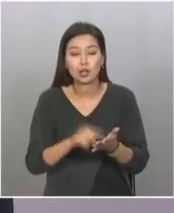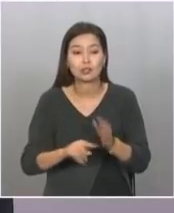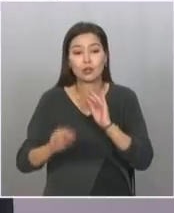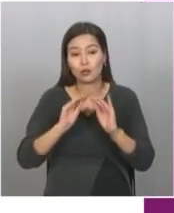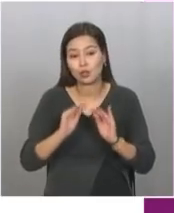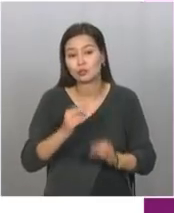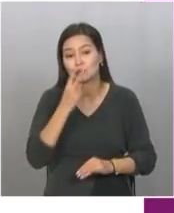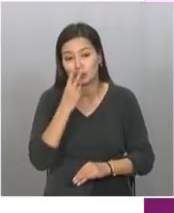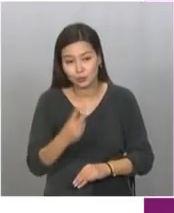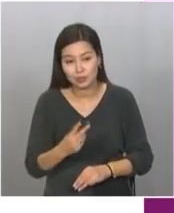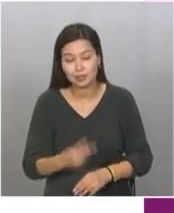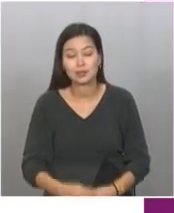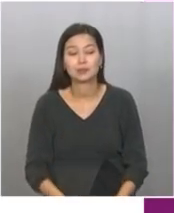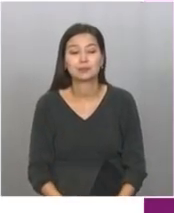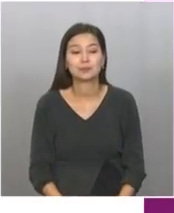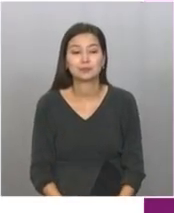көрейік.